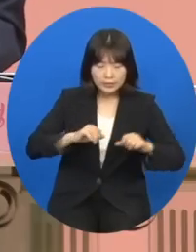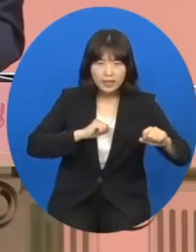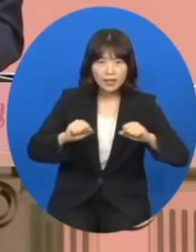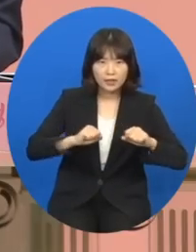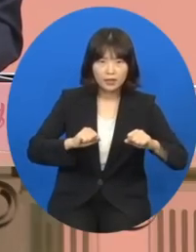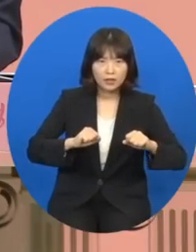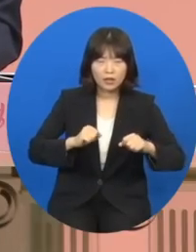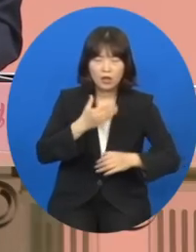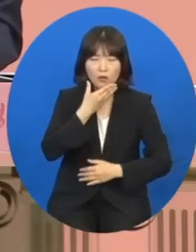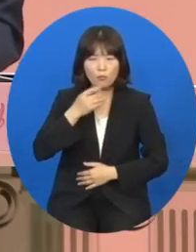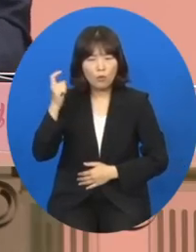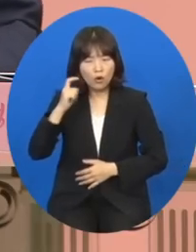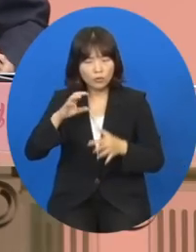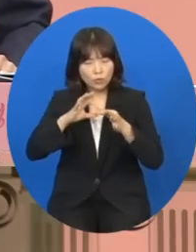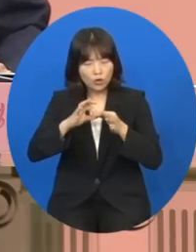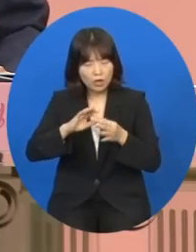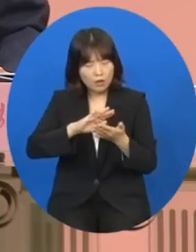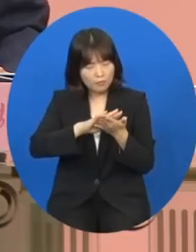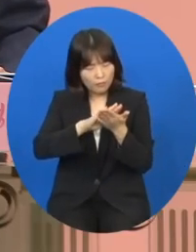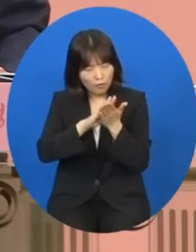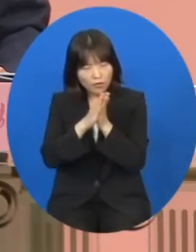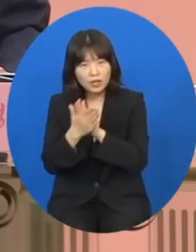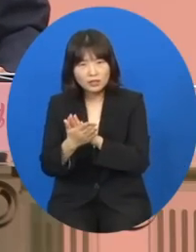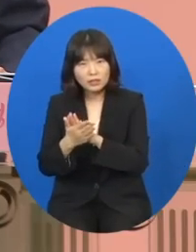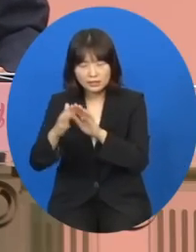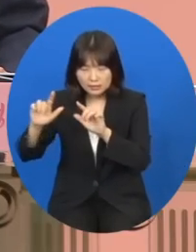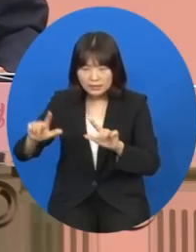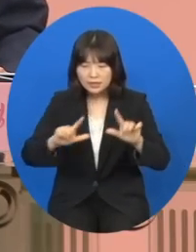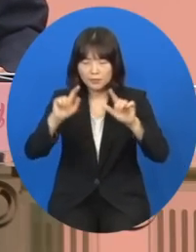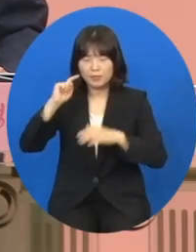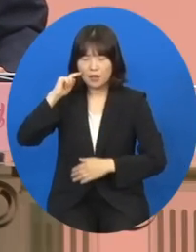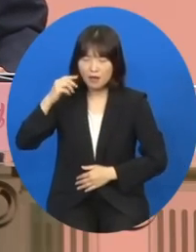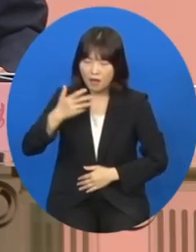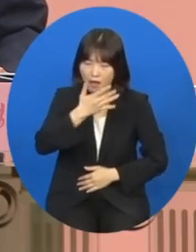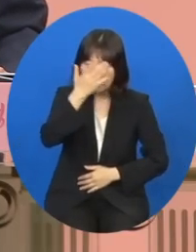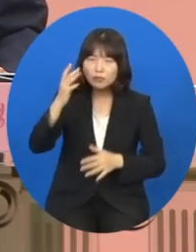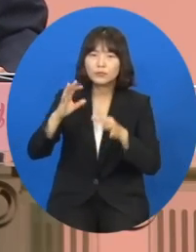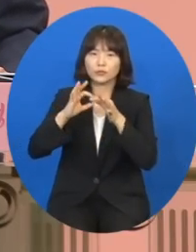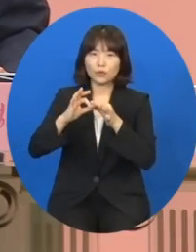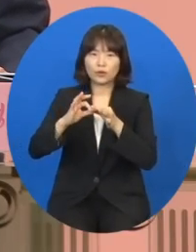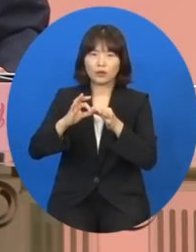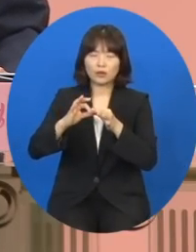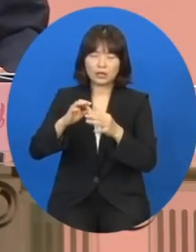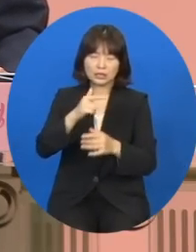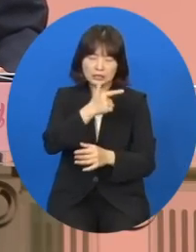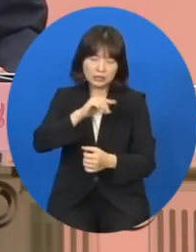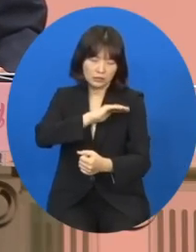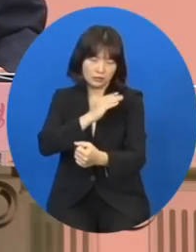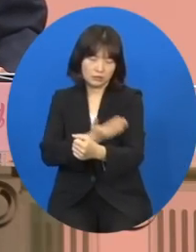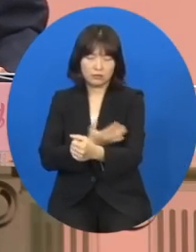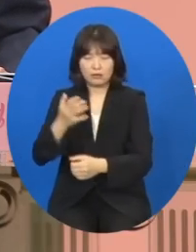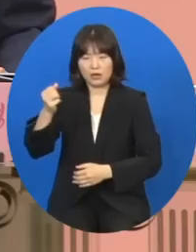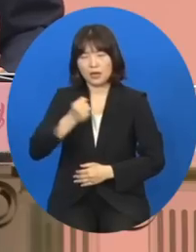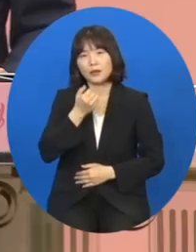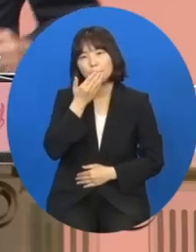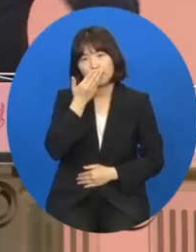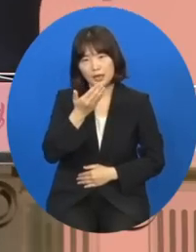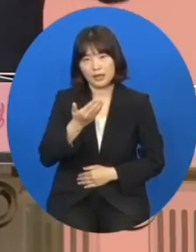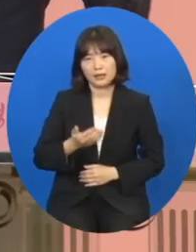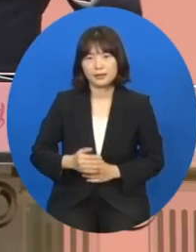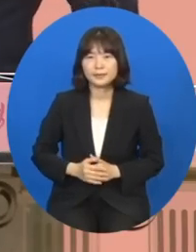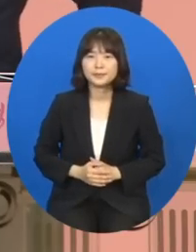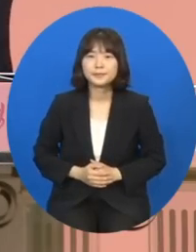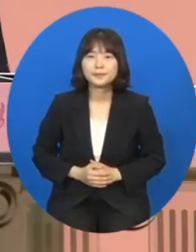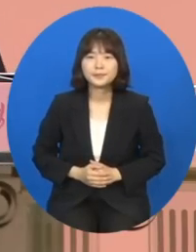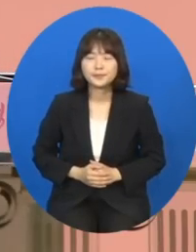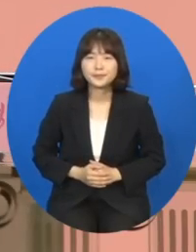복음을 통해서 변화된 삶의 아름다움을 통해 실제 큰 능력을 가지게 됩니다 여기에